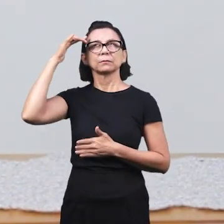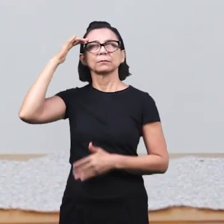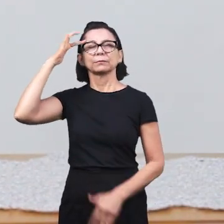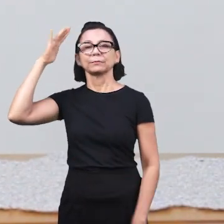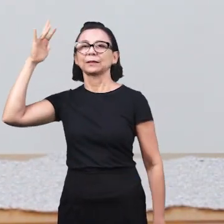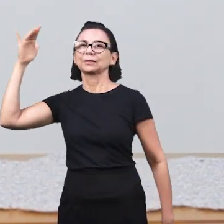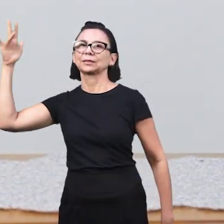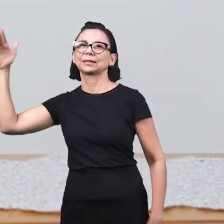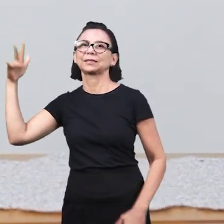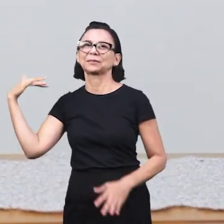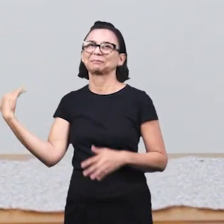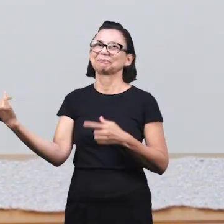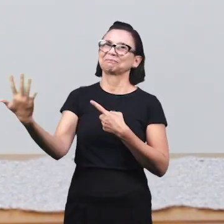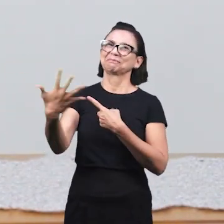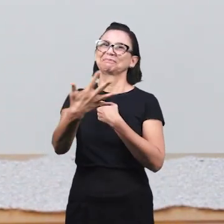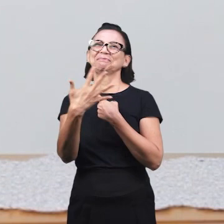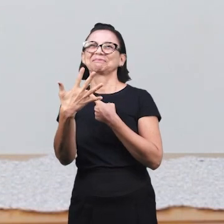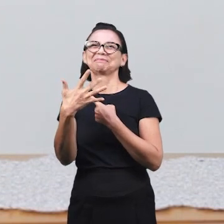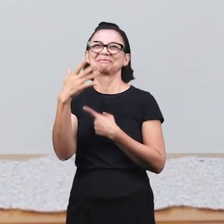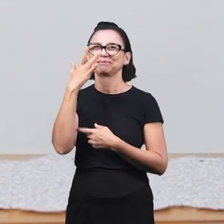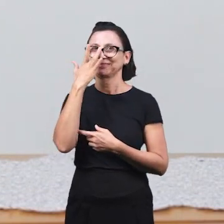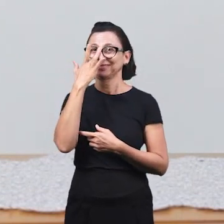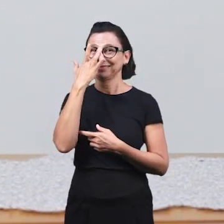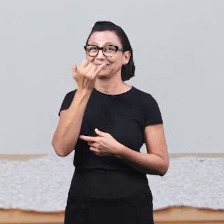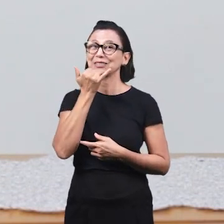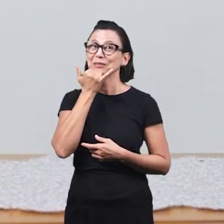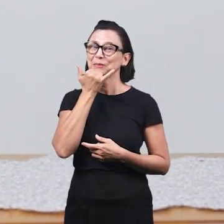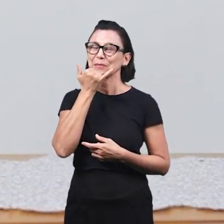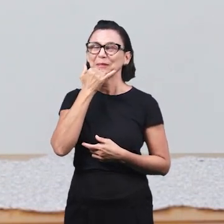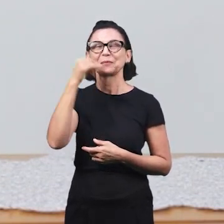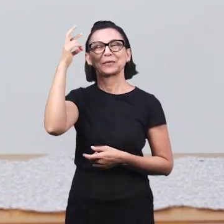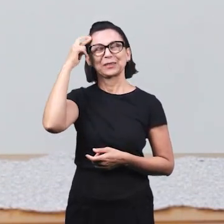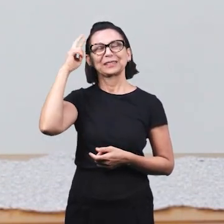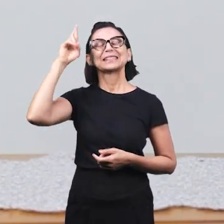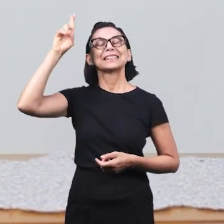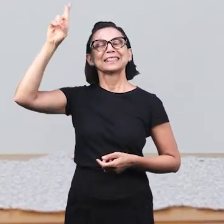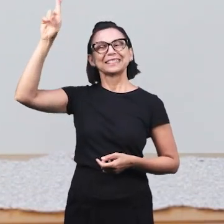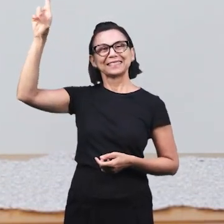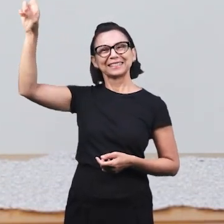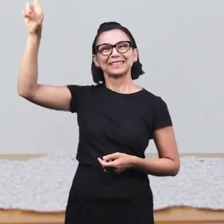Защита Божья, она намного больше, чем можем даже себе